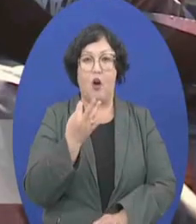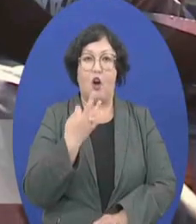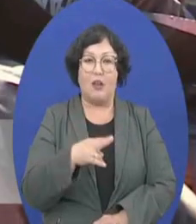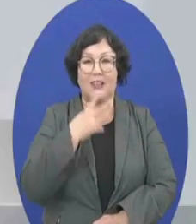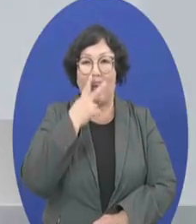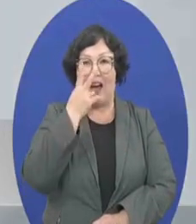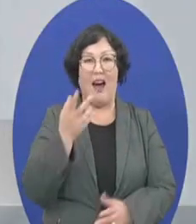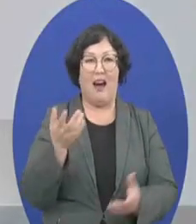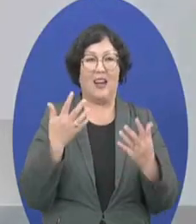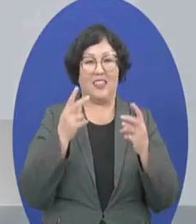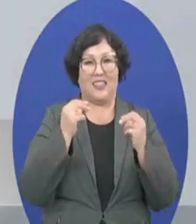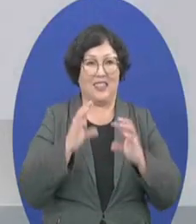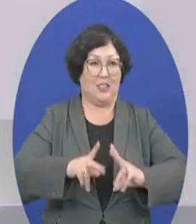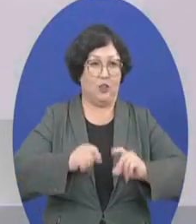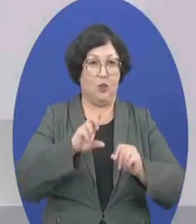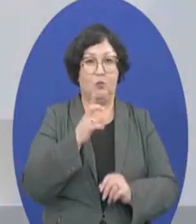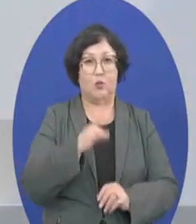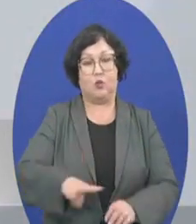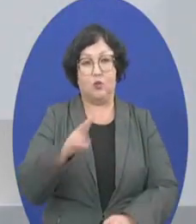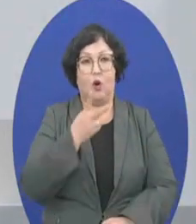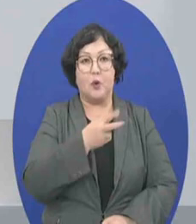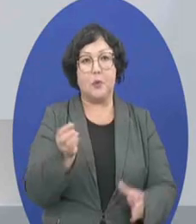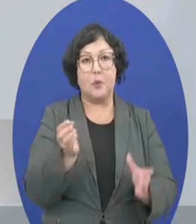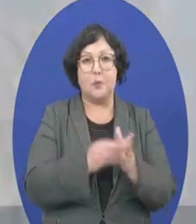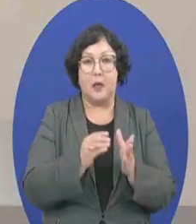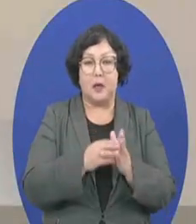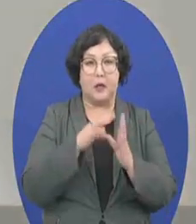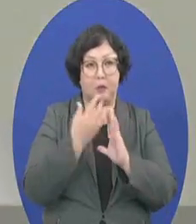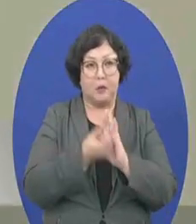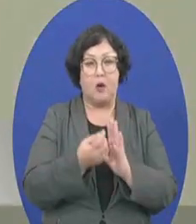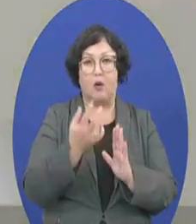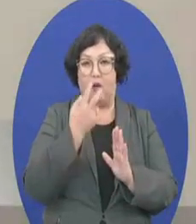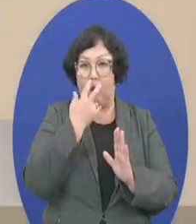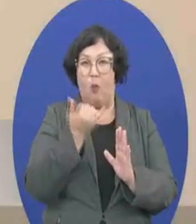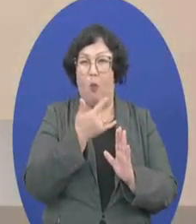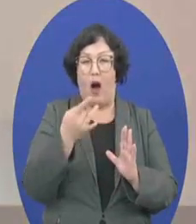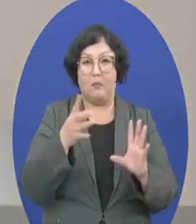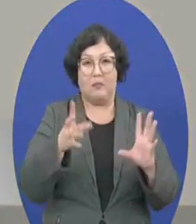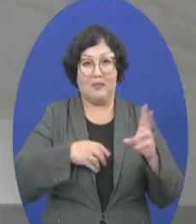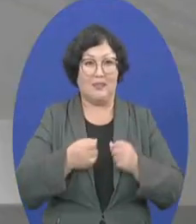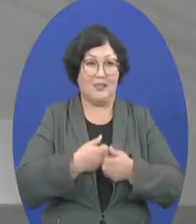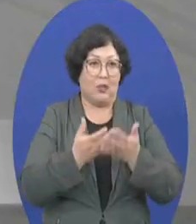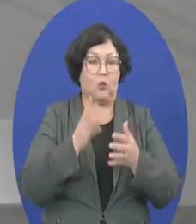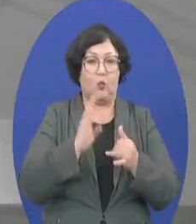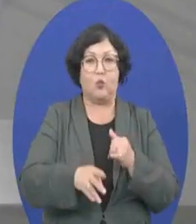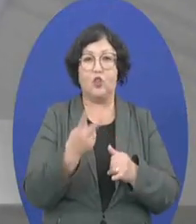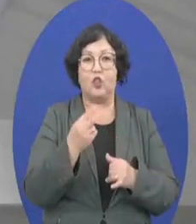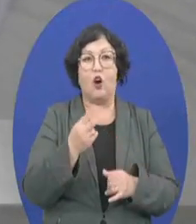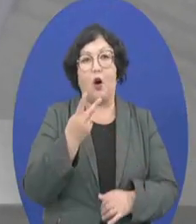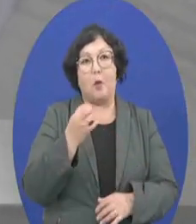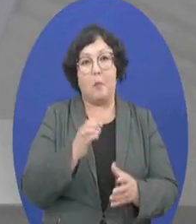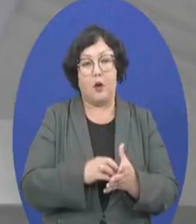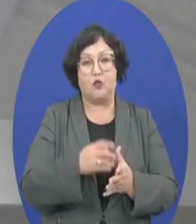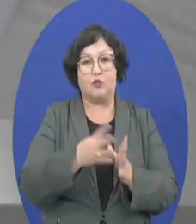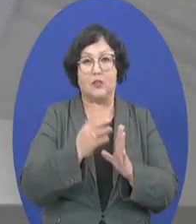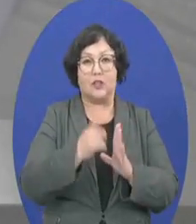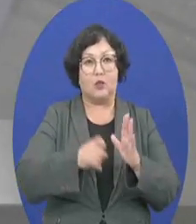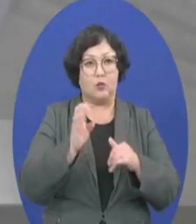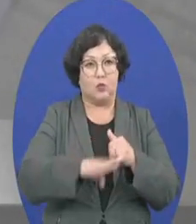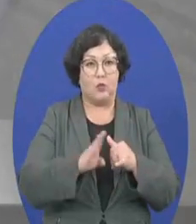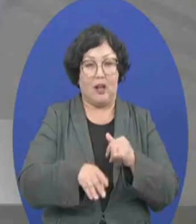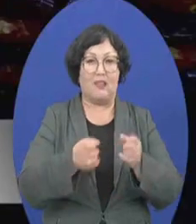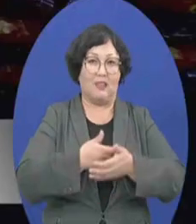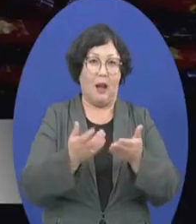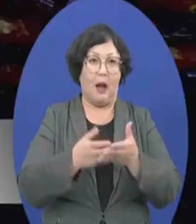агаарын чанарыг сайжруулах бүсийн 200,000 орчим өрхөд угаар мэдрэгч тараасан. Үлдсэн 20,000 өрхөд 9 сарын сүүлээр угаар